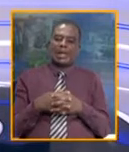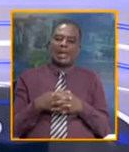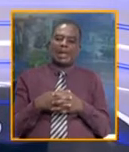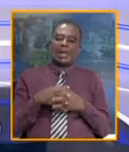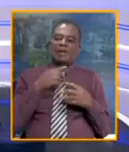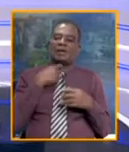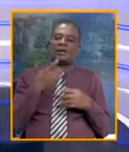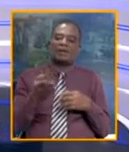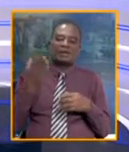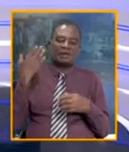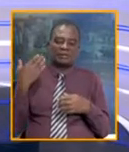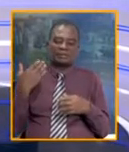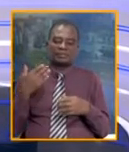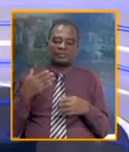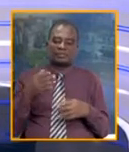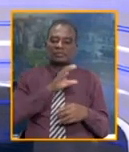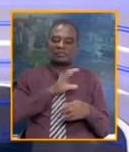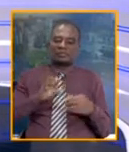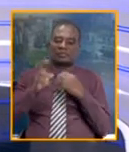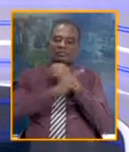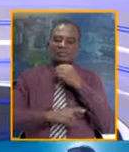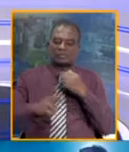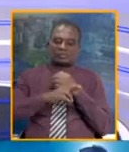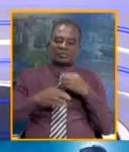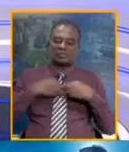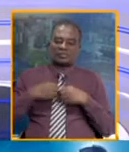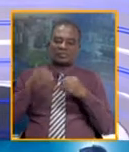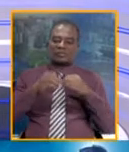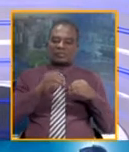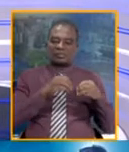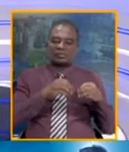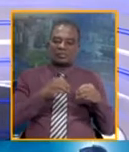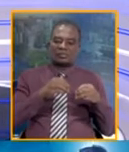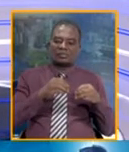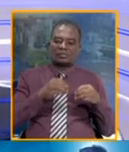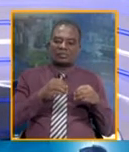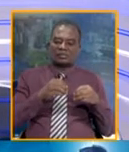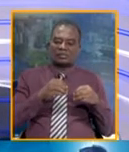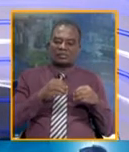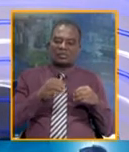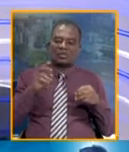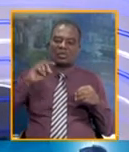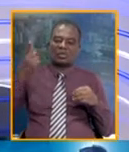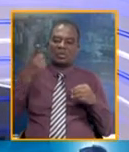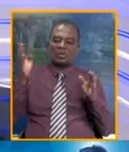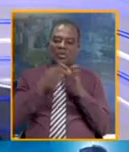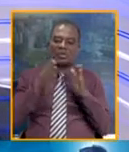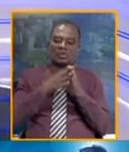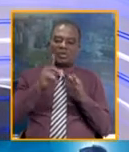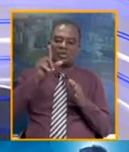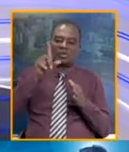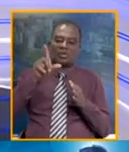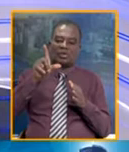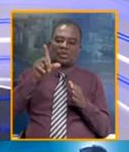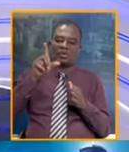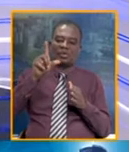Je vous l'annonçais, le Conseil régional du Bélier a organisé récemment sa toute première réunion 2021.